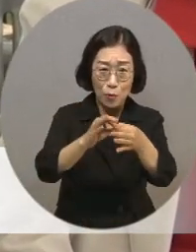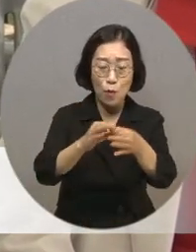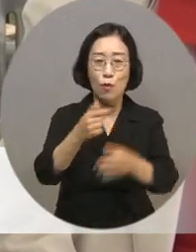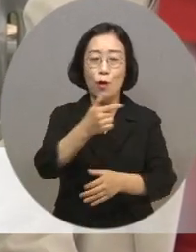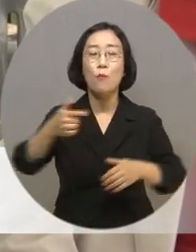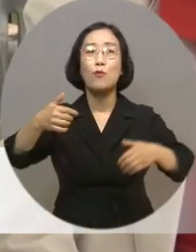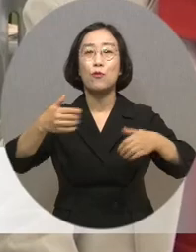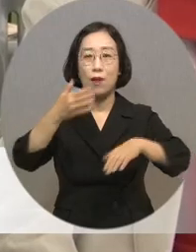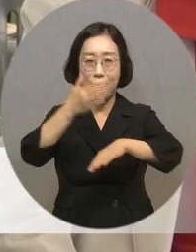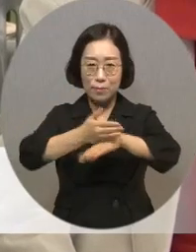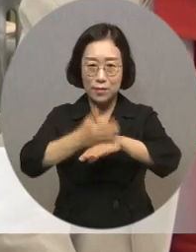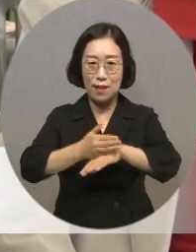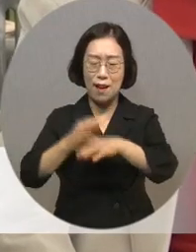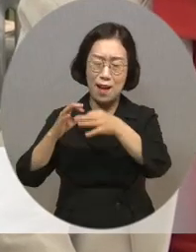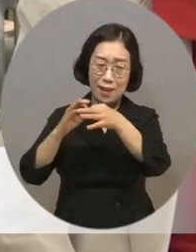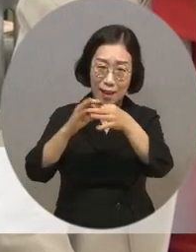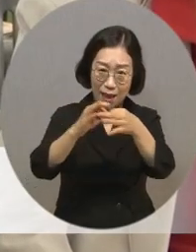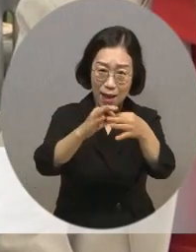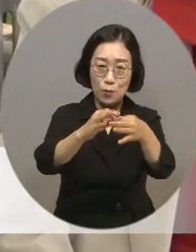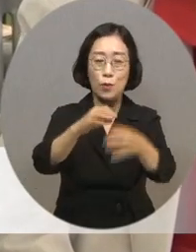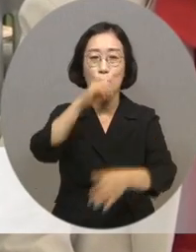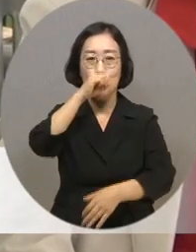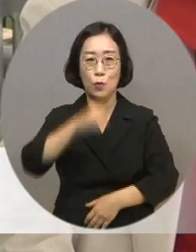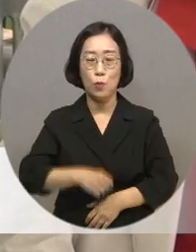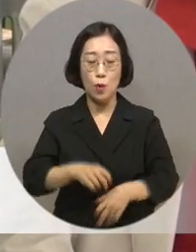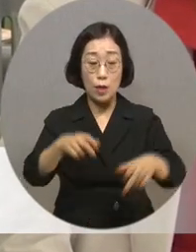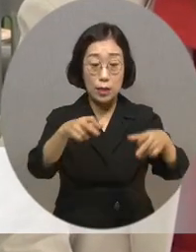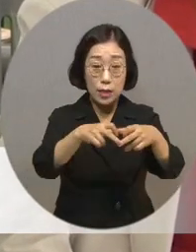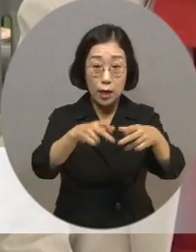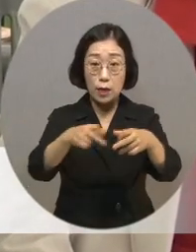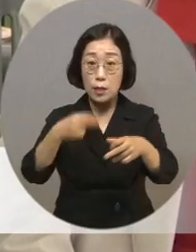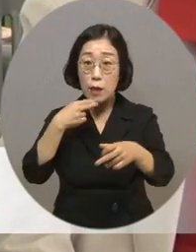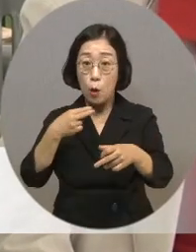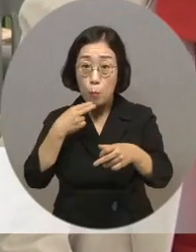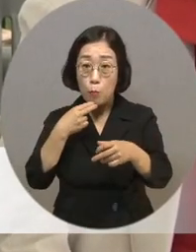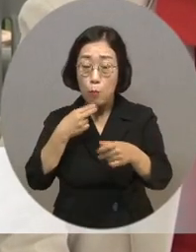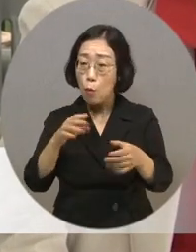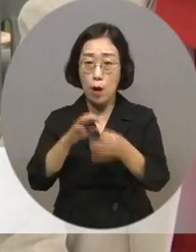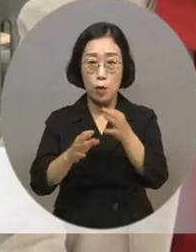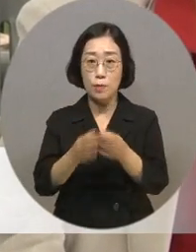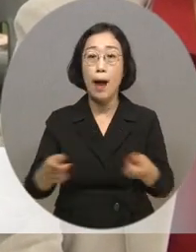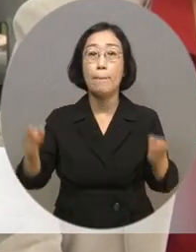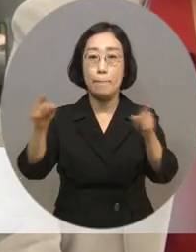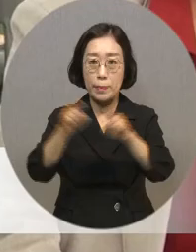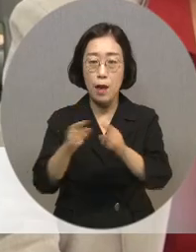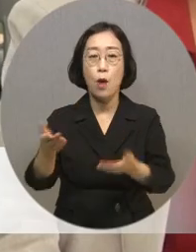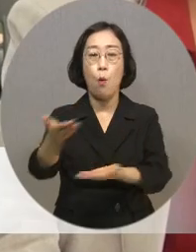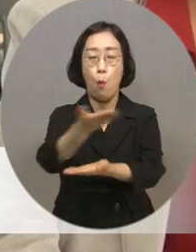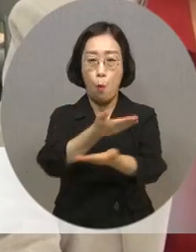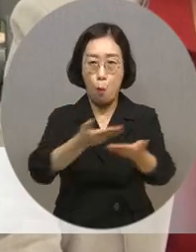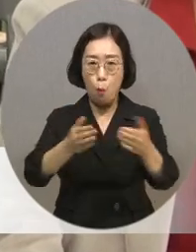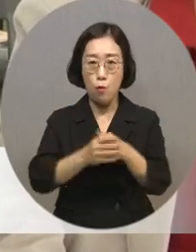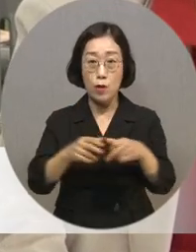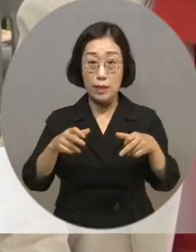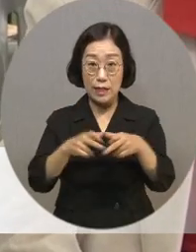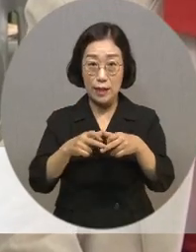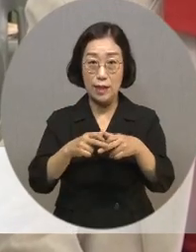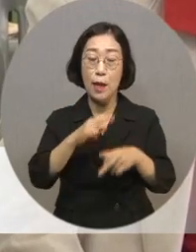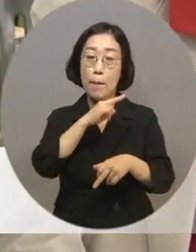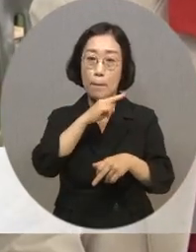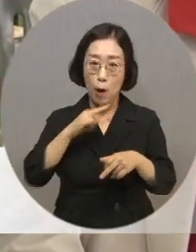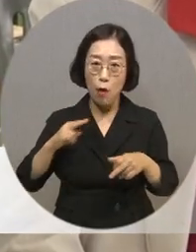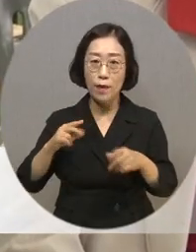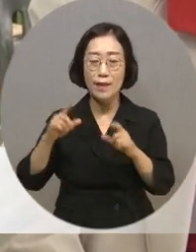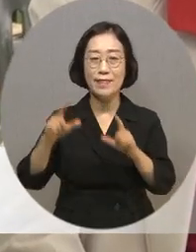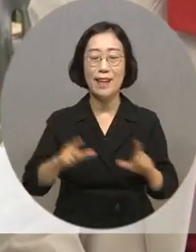이 명맥을 이었으면 좋겠고 장애인과 비장애인이 함께 할 수 있고 우리 장애인들이 더욱더 편리하고